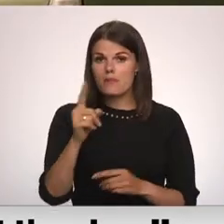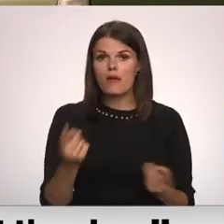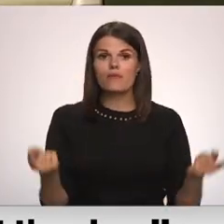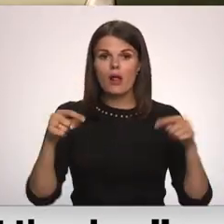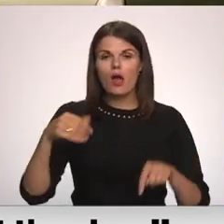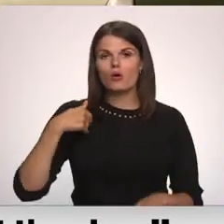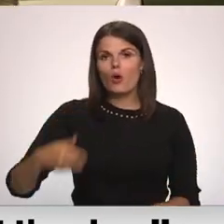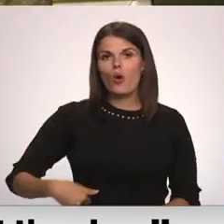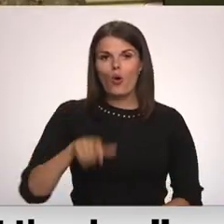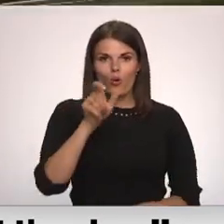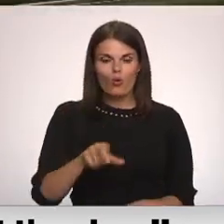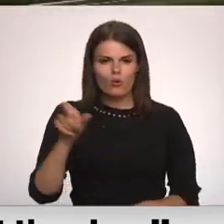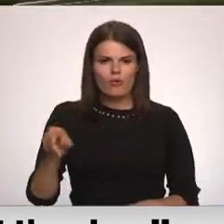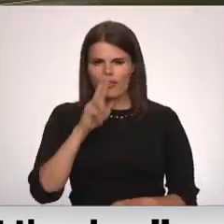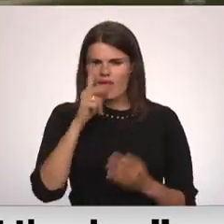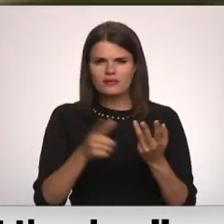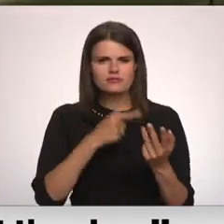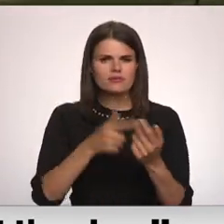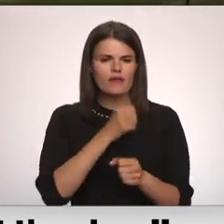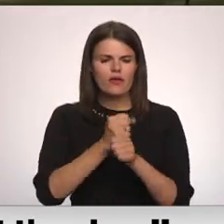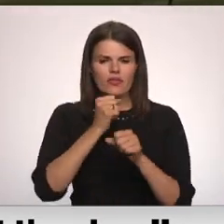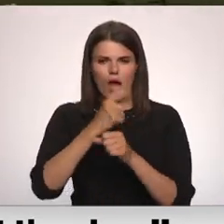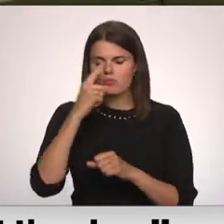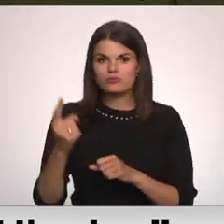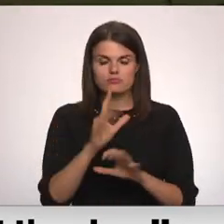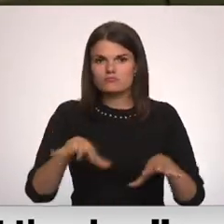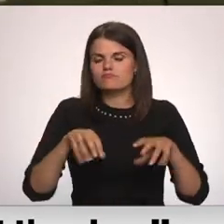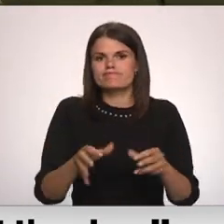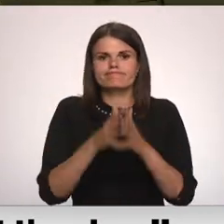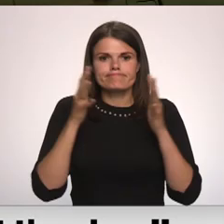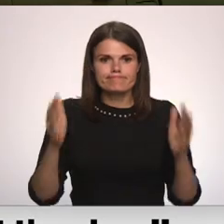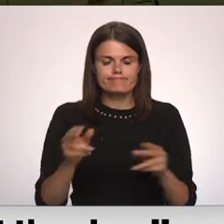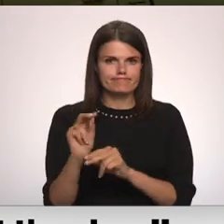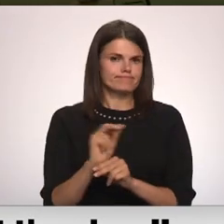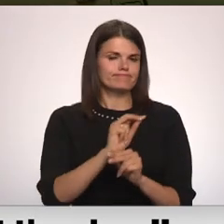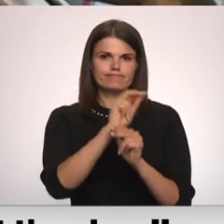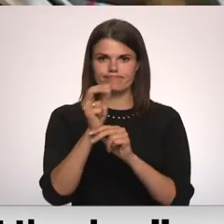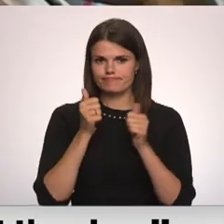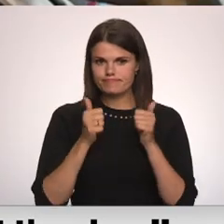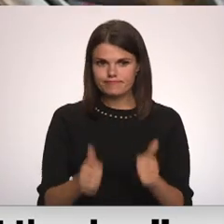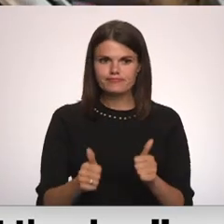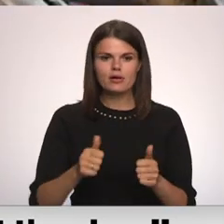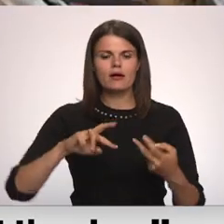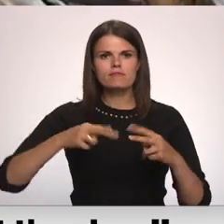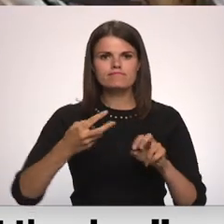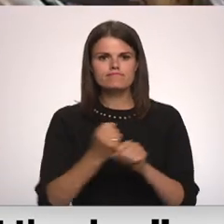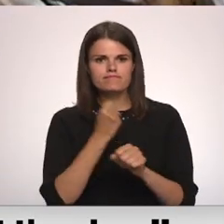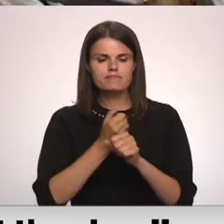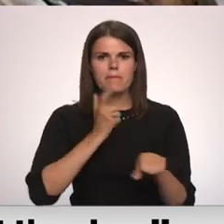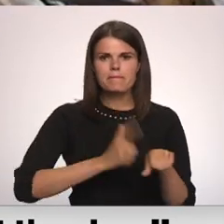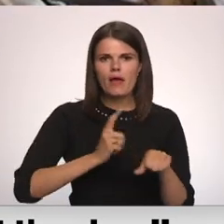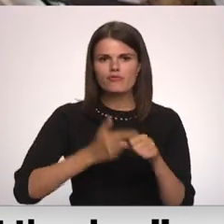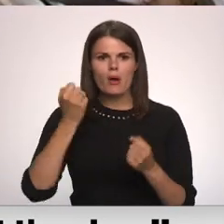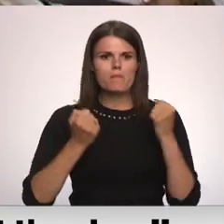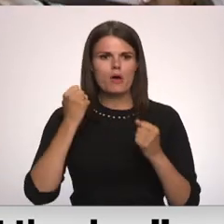kuldīdznieki, neskaitot darba stundas, paveikuši teju neiespējamo, saveduši to lietošanas kārtībā. Pārtaisot un pārmetinot